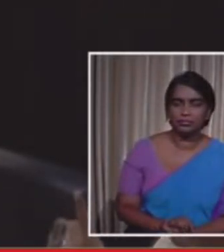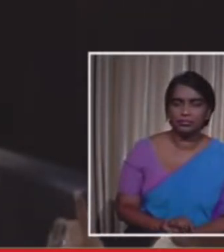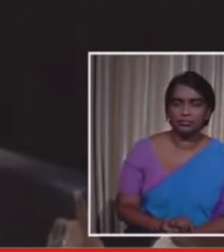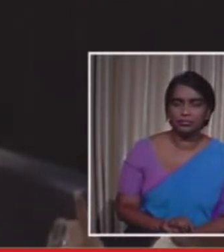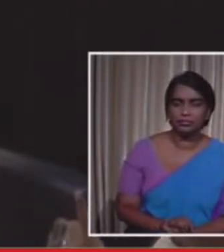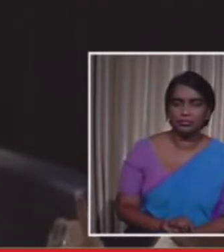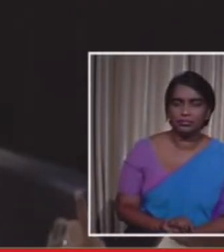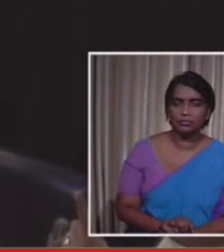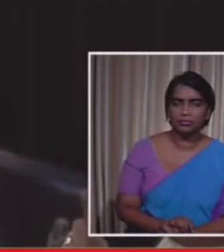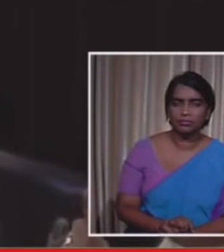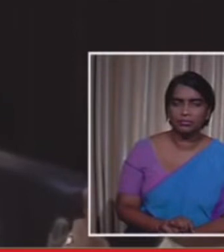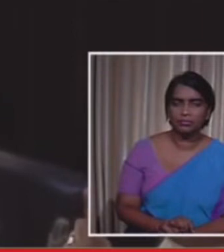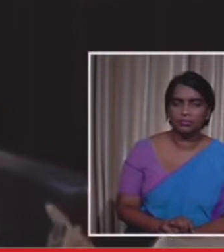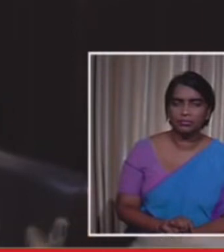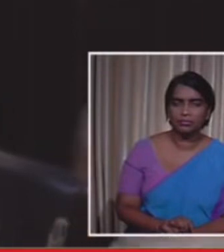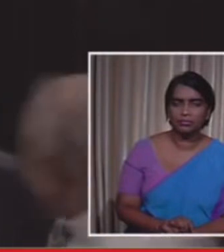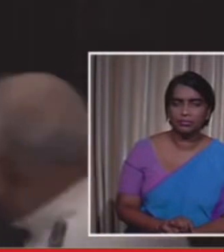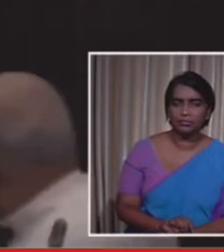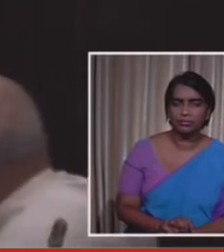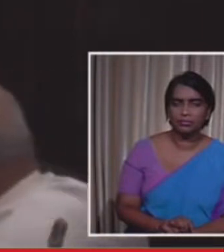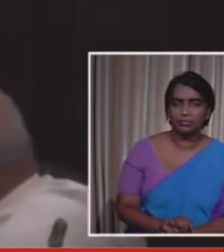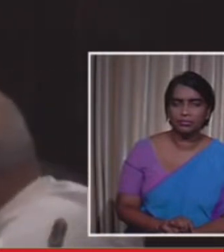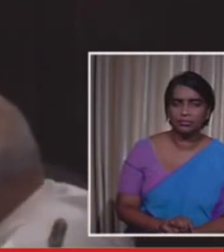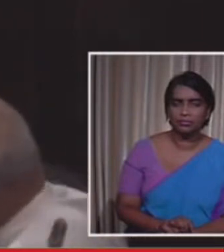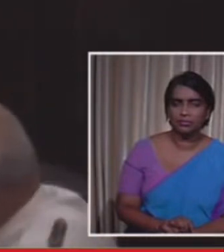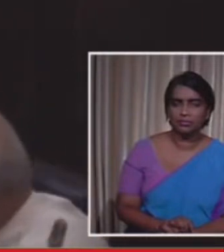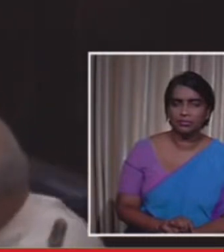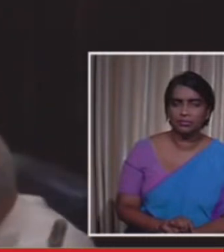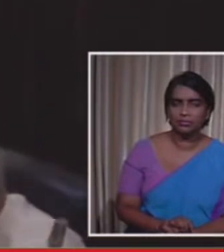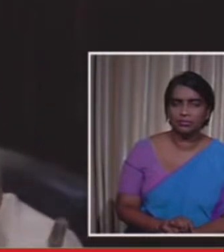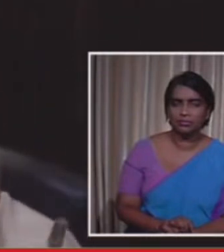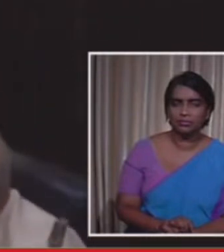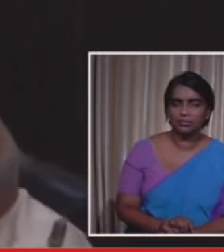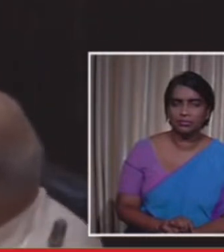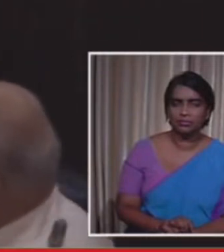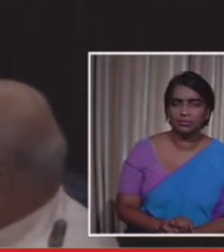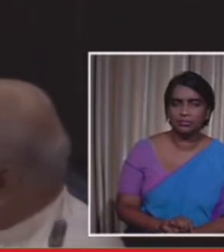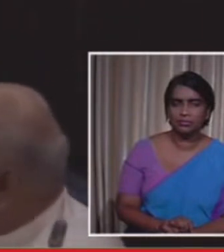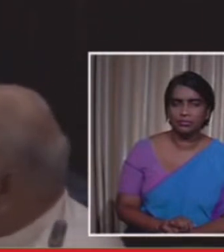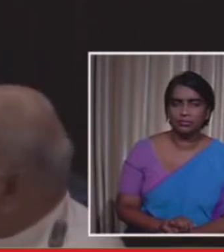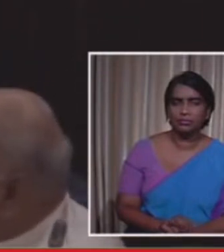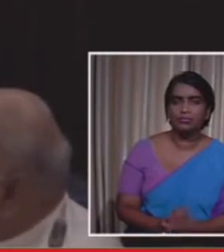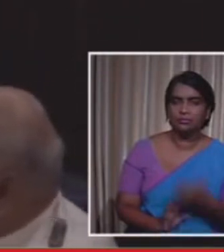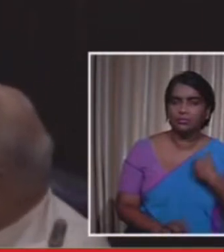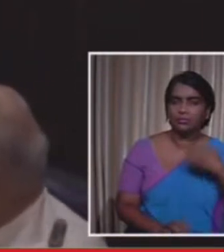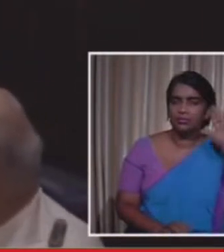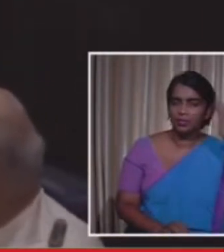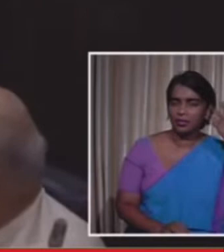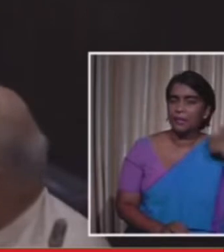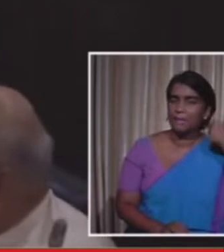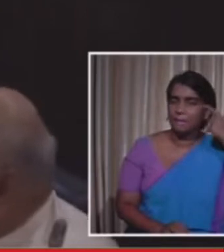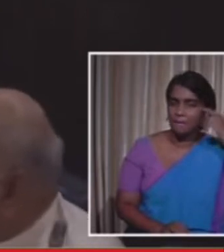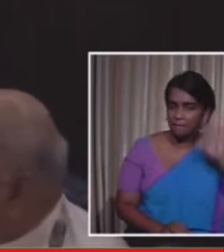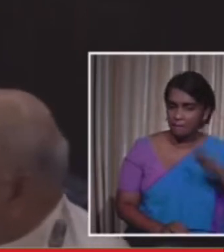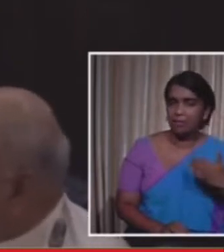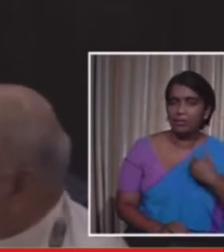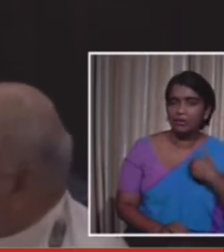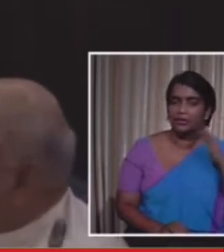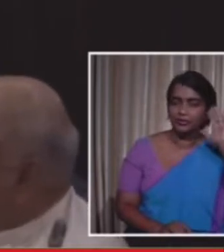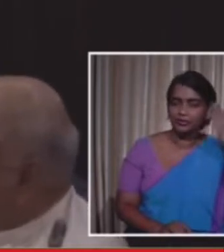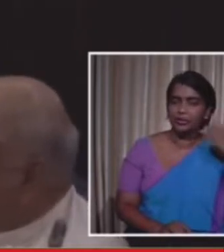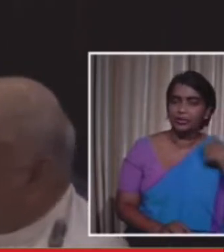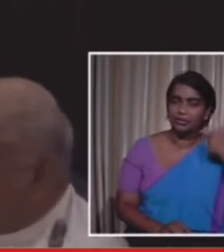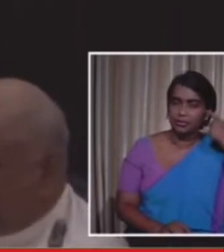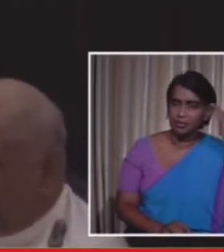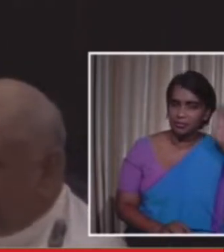පළමුවෙන් අපි මෙතුම එක කරමු. මම ඒ නිසා විශේෂයෙන් බලාපොරොත්තු වෙනවා. මම ඒ නිසා විශේෂයෙන්